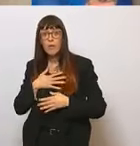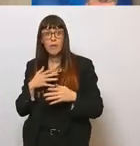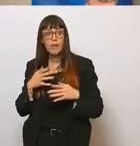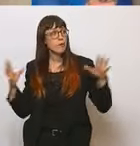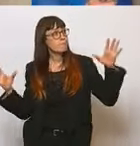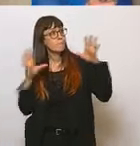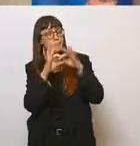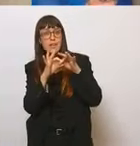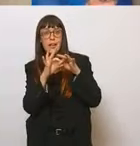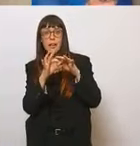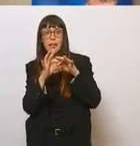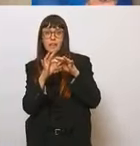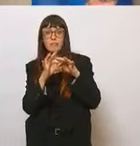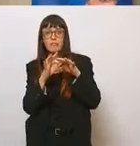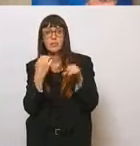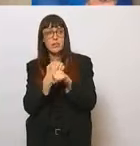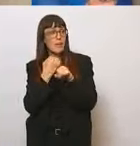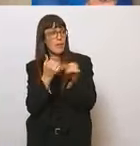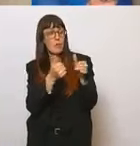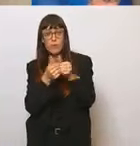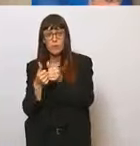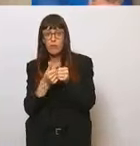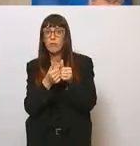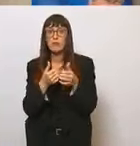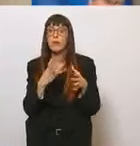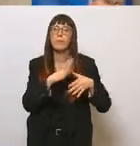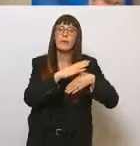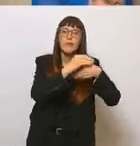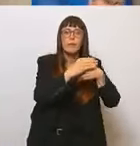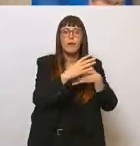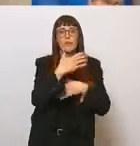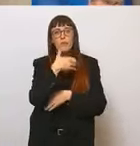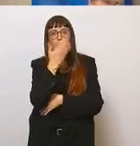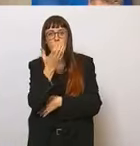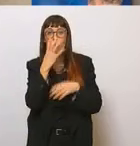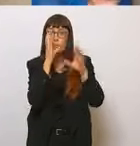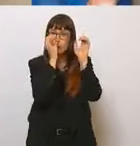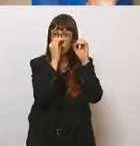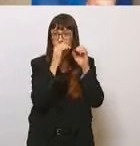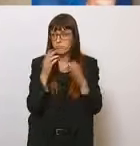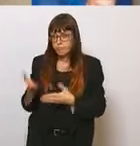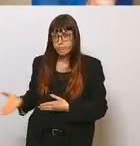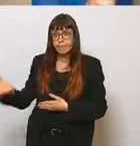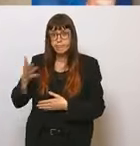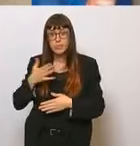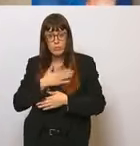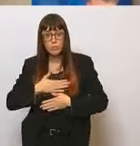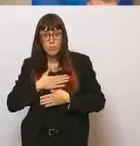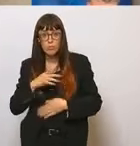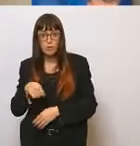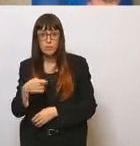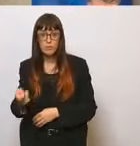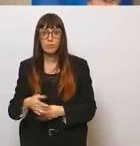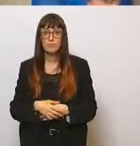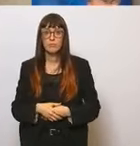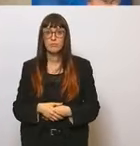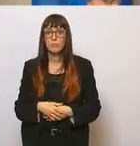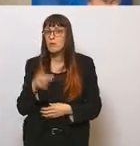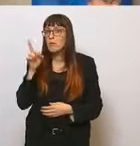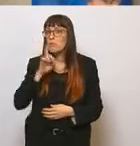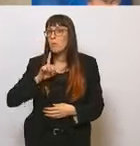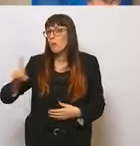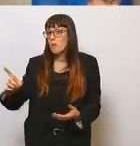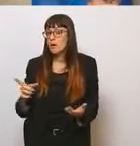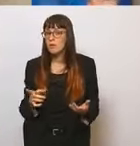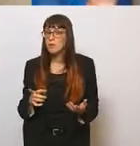Apple, des Google ou des Microsoft. Donc l'objectif c'est juste de dire ok, on peut travailler ensemble parce que sur certains points parfois